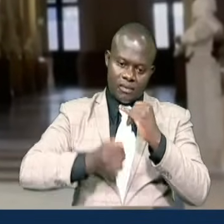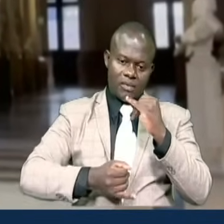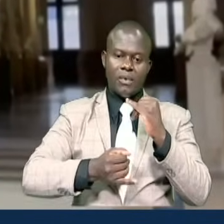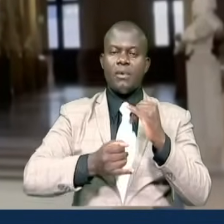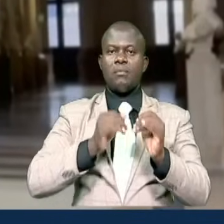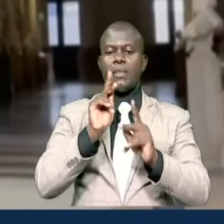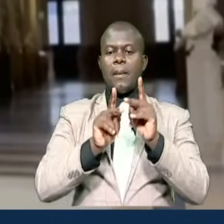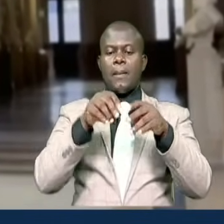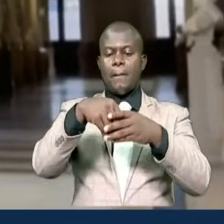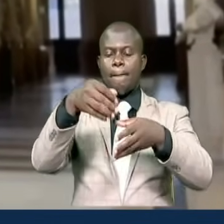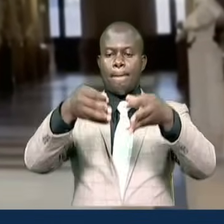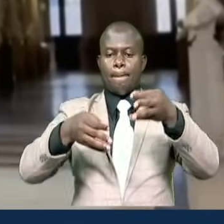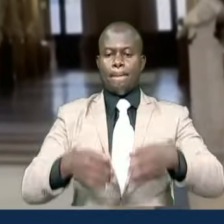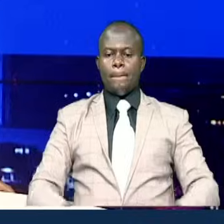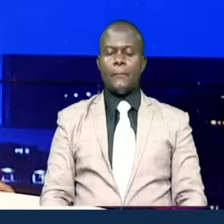uru rubanza.